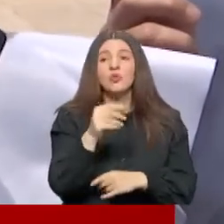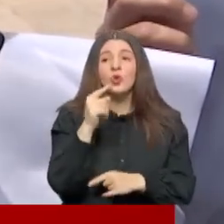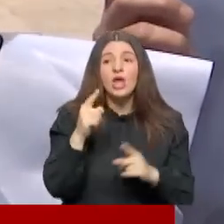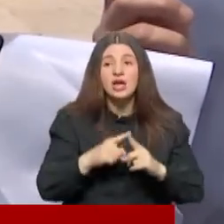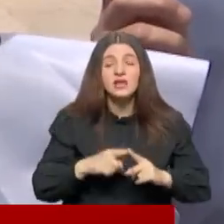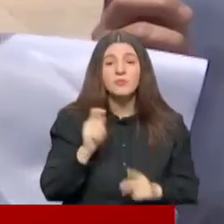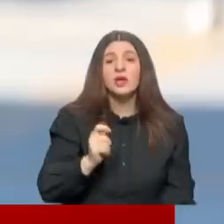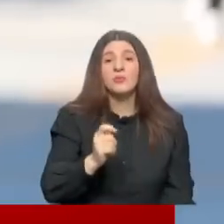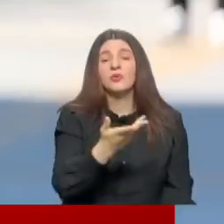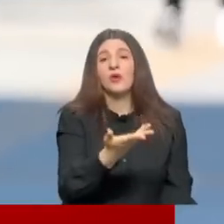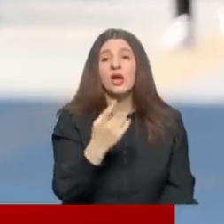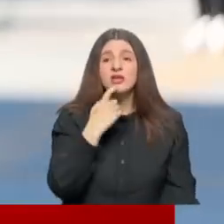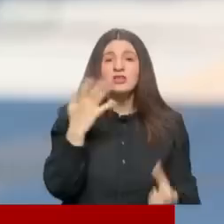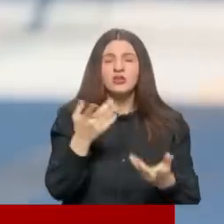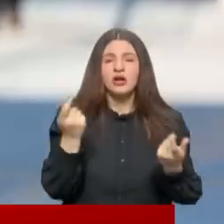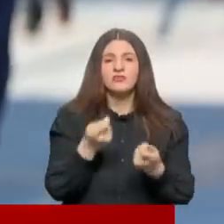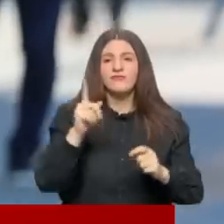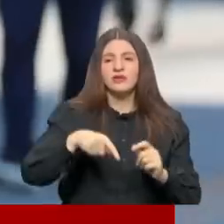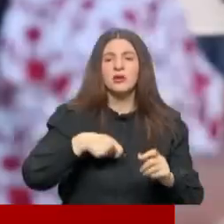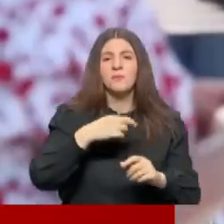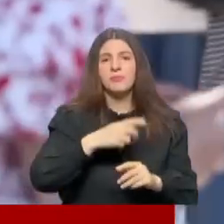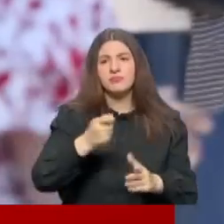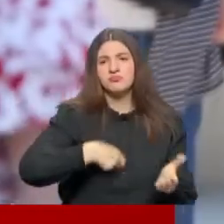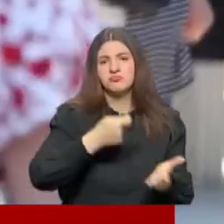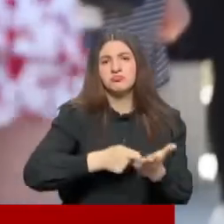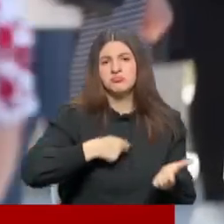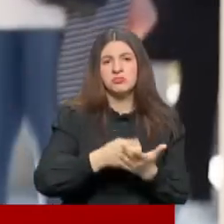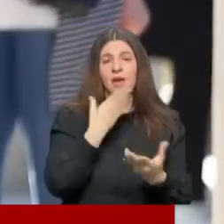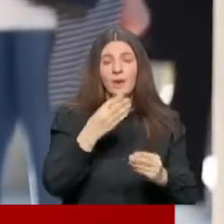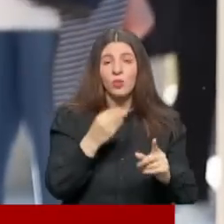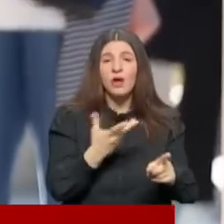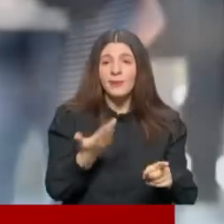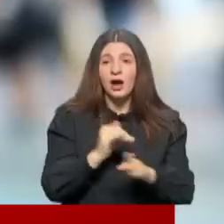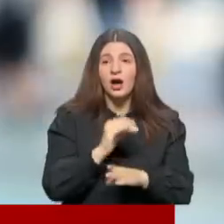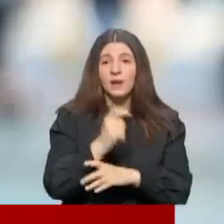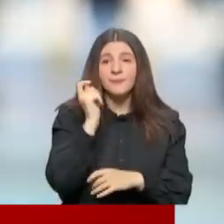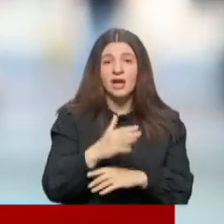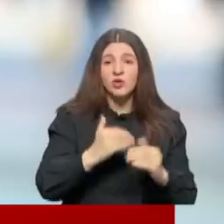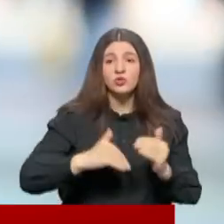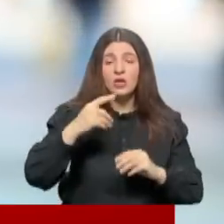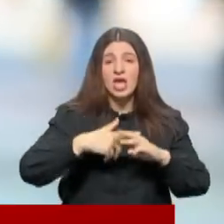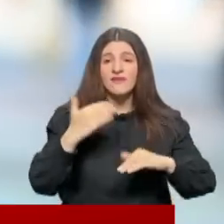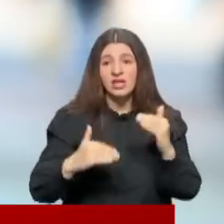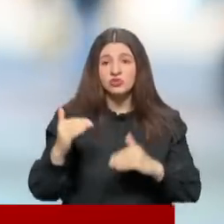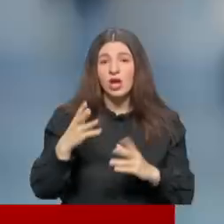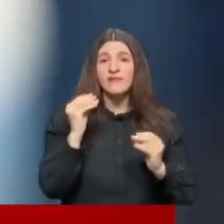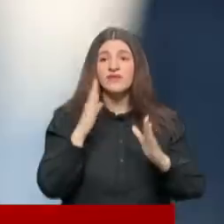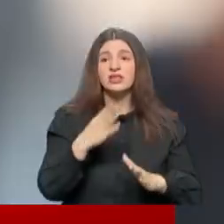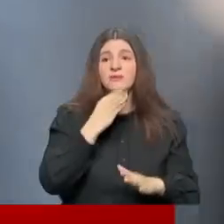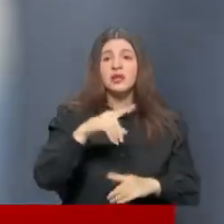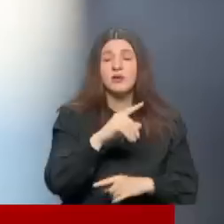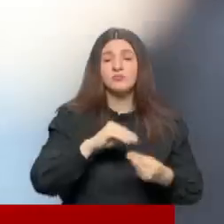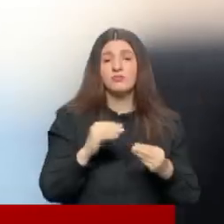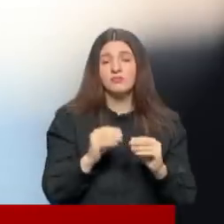onun hesabını yapıyor. Yıllarca çalışıp vergilerini, primlerini ödeyip emekli oldular ama hayat pahalılığı ve yüksek enflasyon en çok da